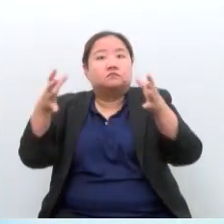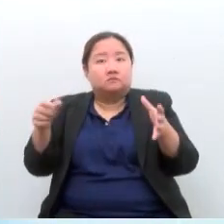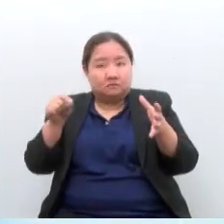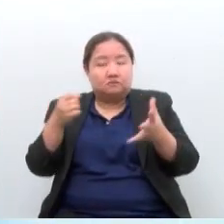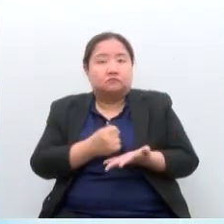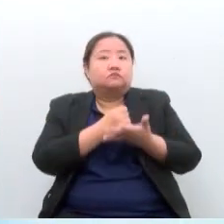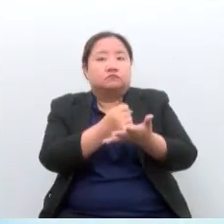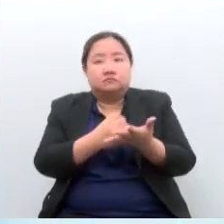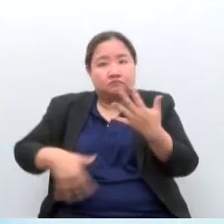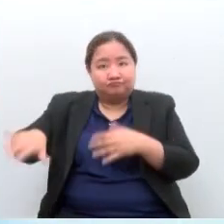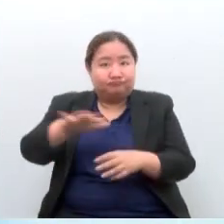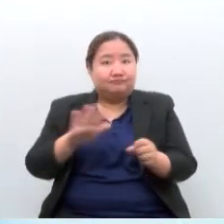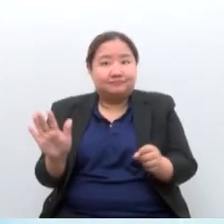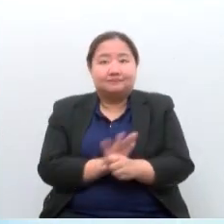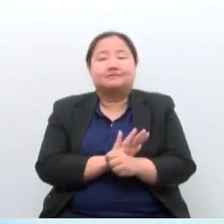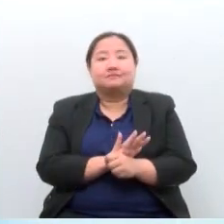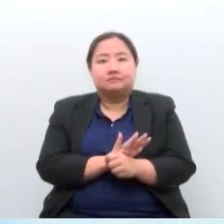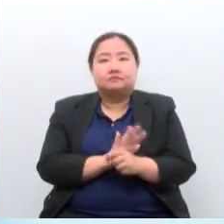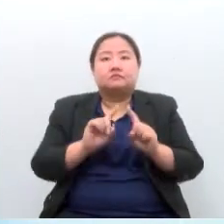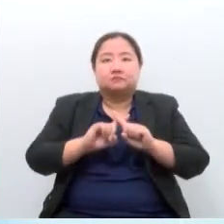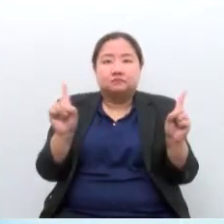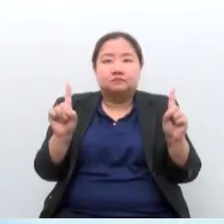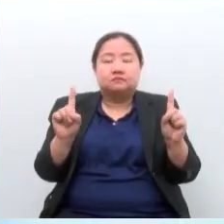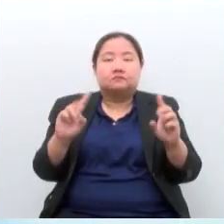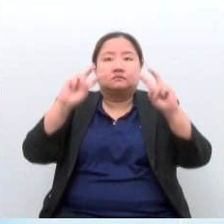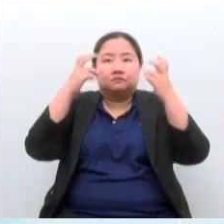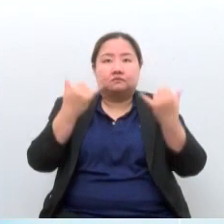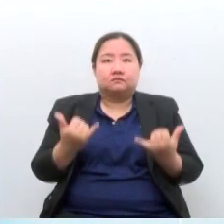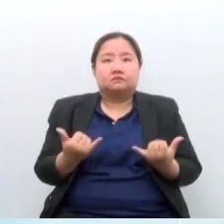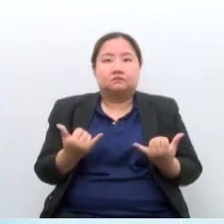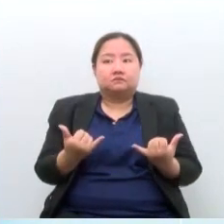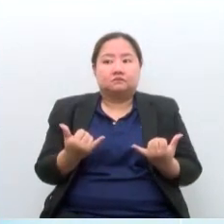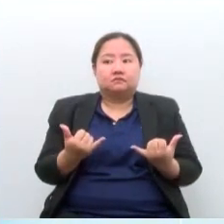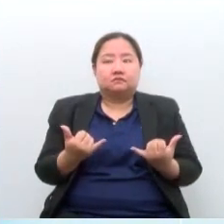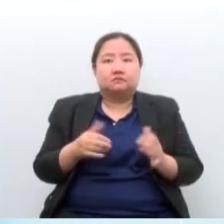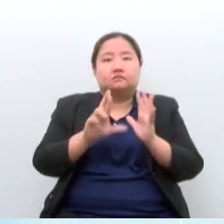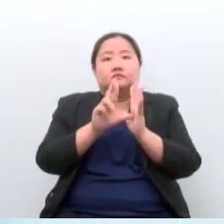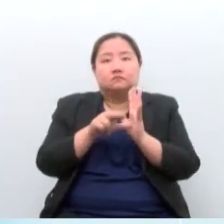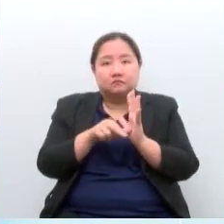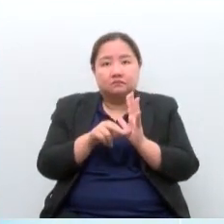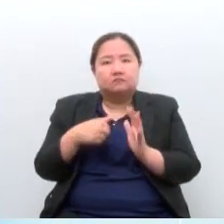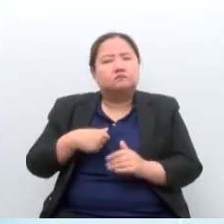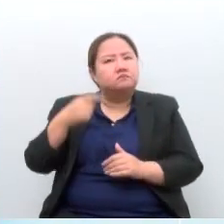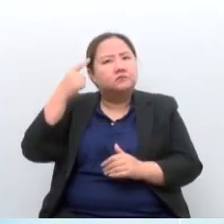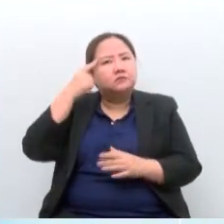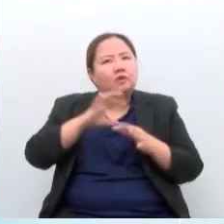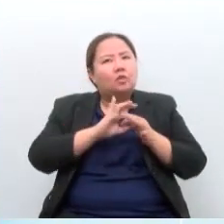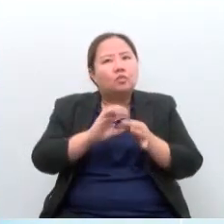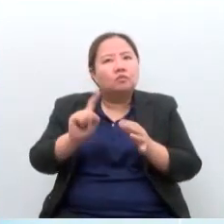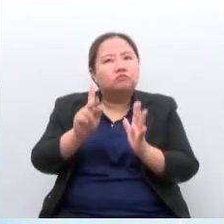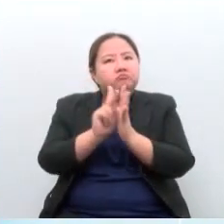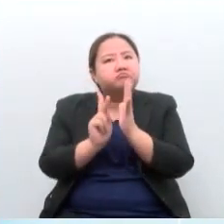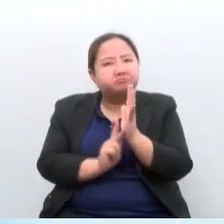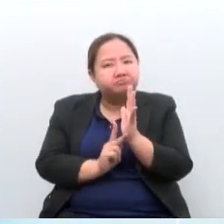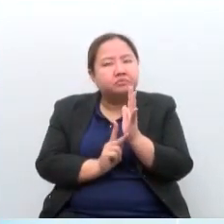เหลือในทุกกรณีอยู่แล้วเอ่อแต่ในเรื่องนี้เทางท่านเลขาธิการก็ยังเป็นห่วงใยเรื่องเรื่องในแง่กฎหมายนะครับก็